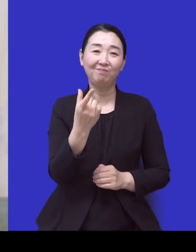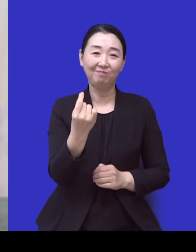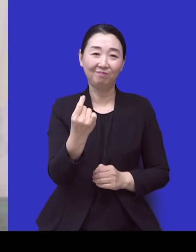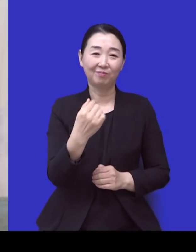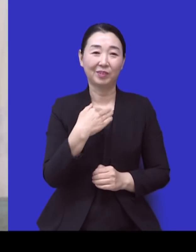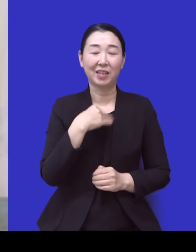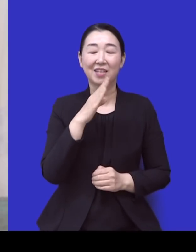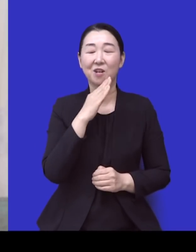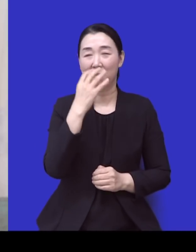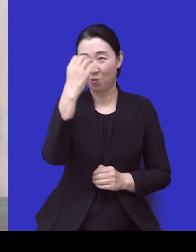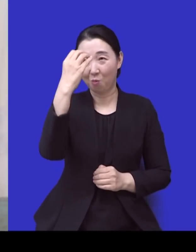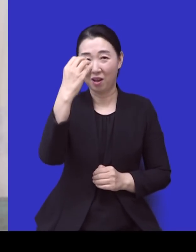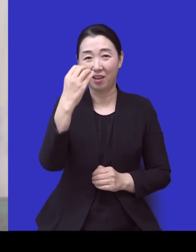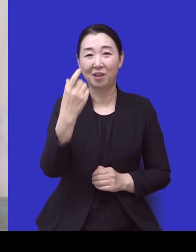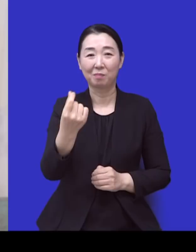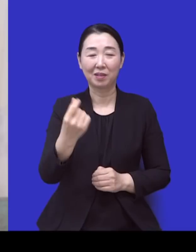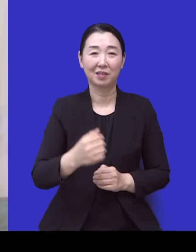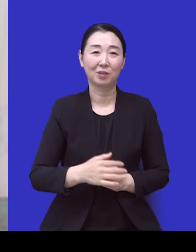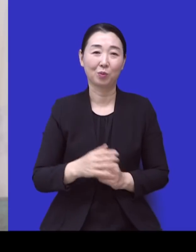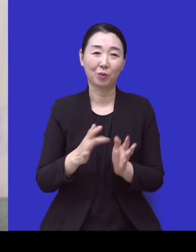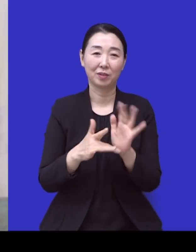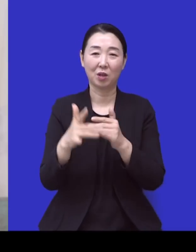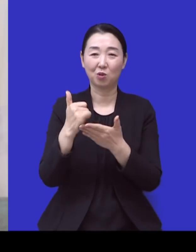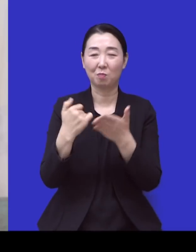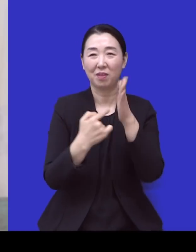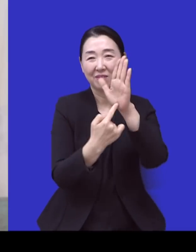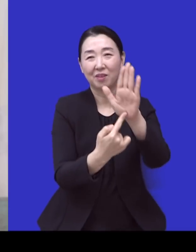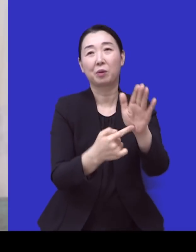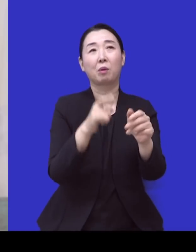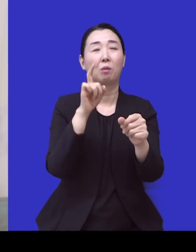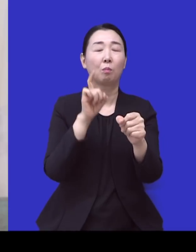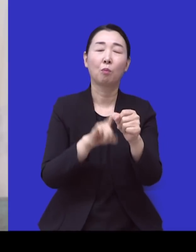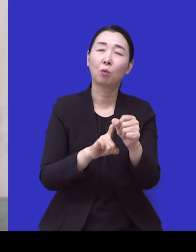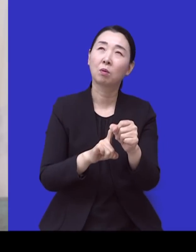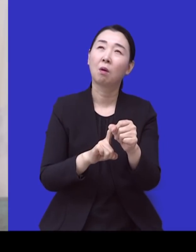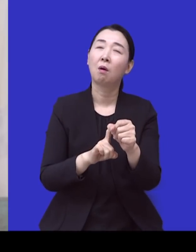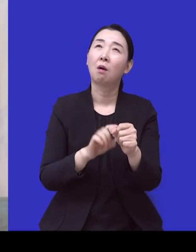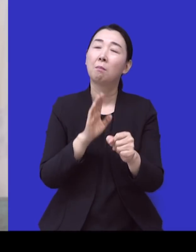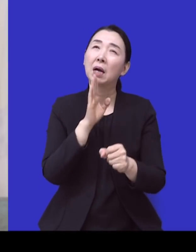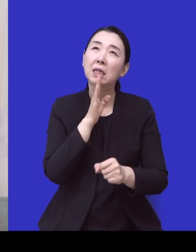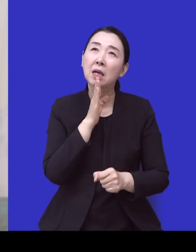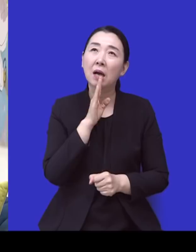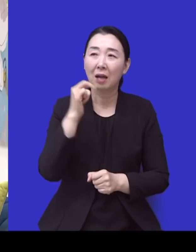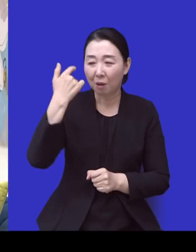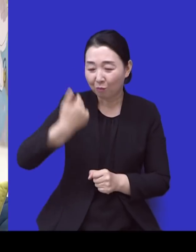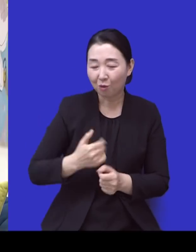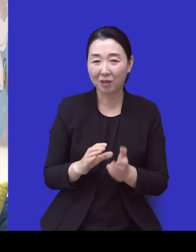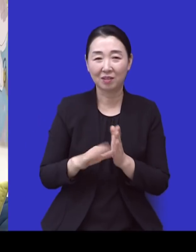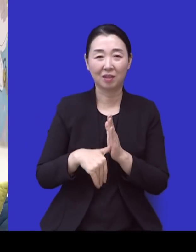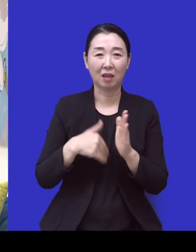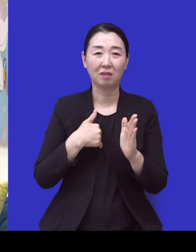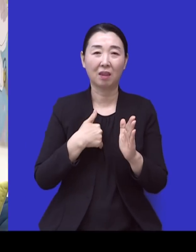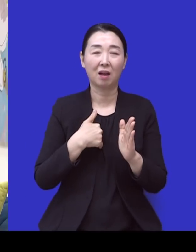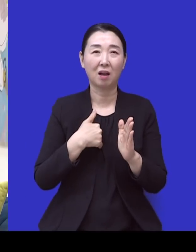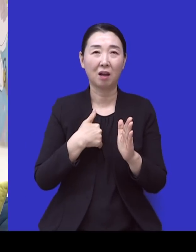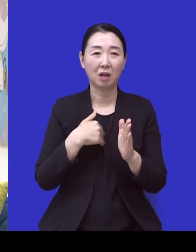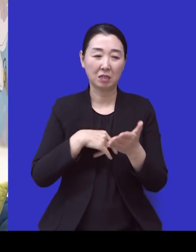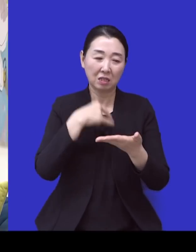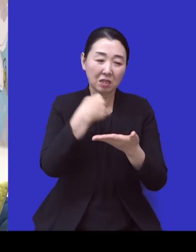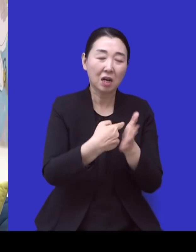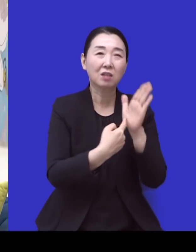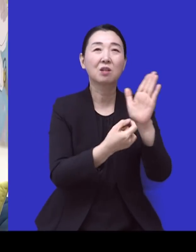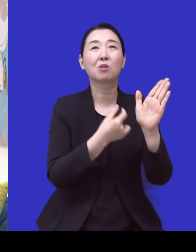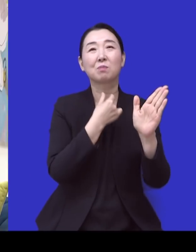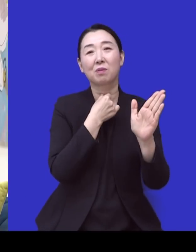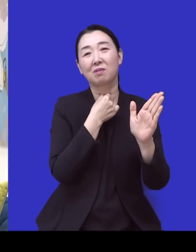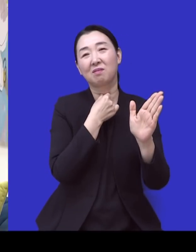진짜 교만한 죄인이고 정말 예수님만 드러내려고 했을까라는 질문을 스스로에게 했을 때 내가 드러나고 싶었던 적이 너무 많았던